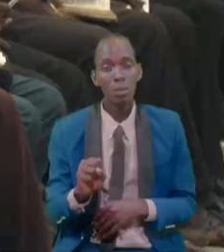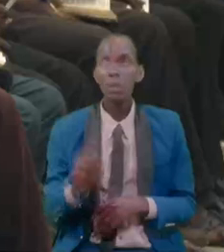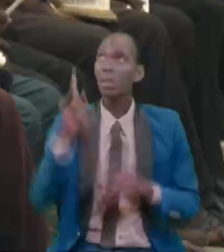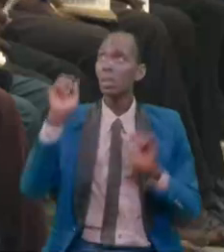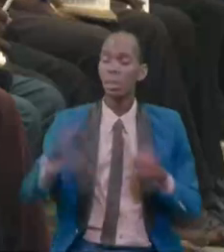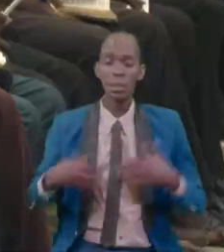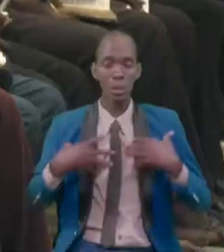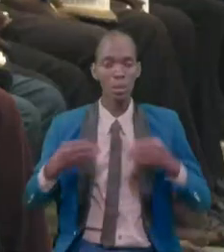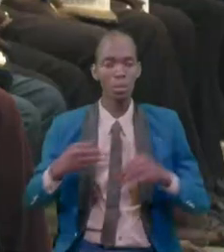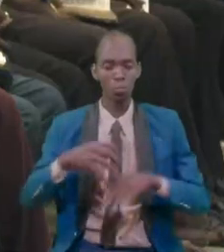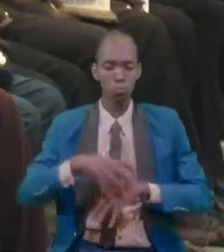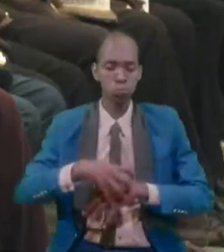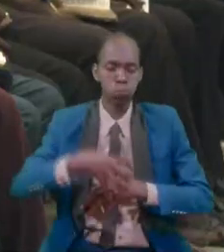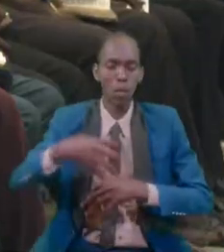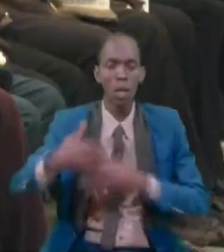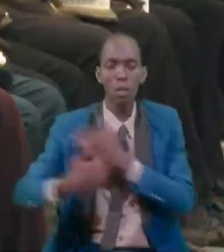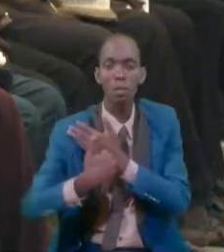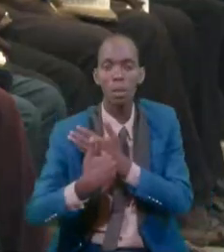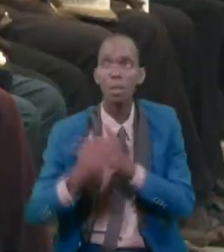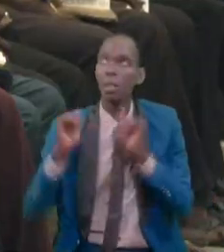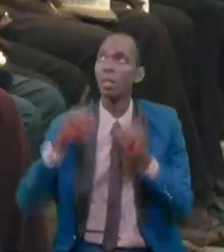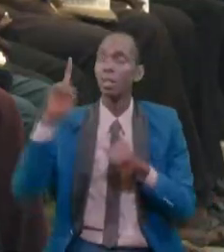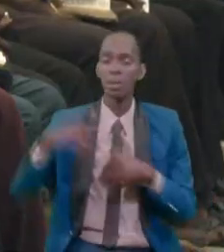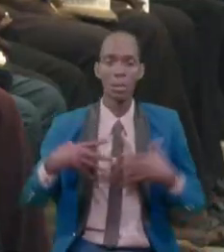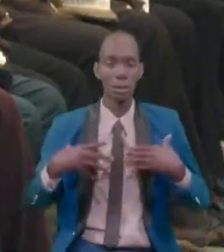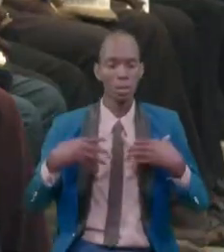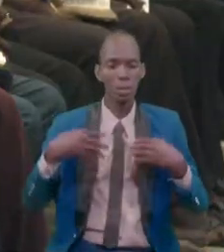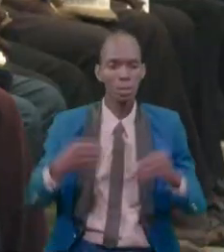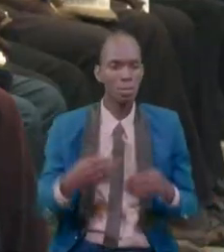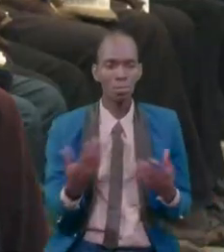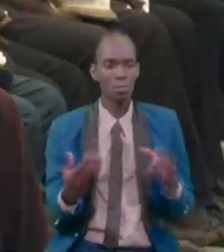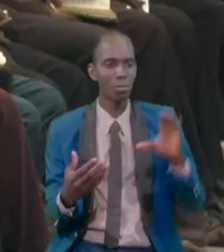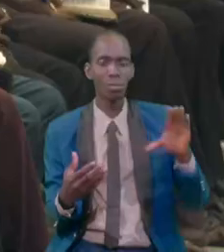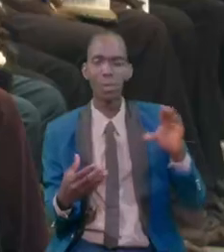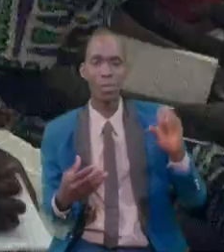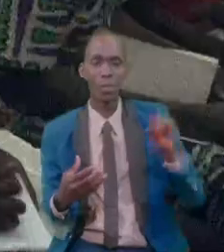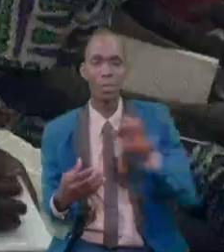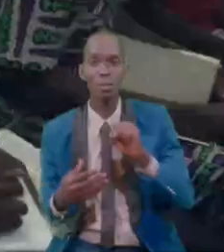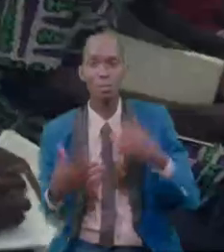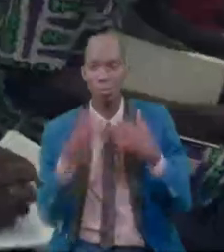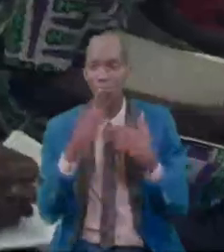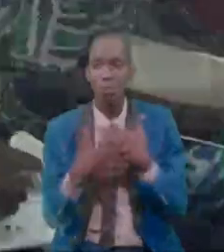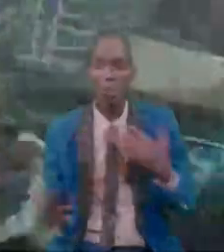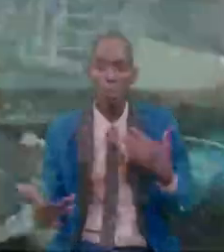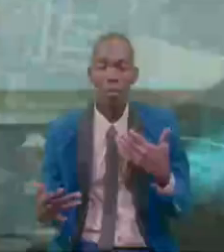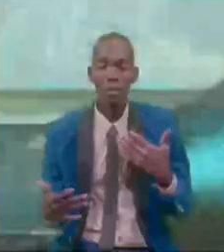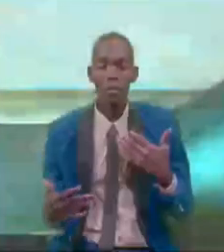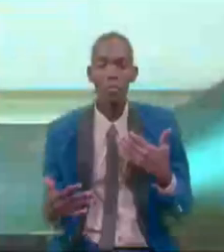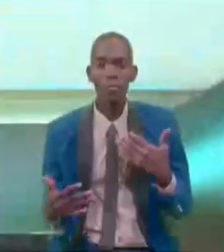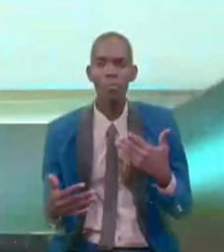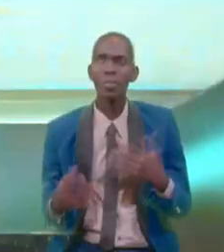la bosse, l'hernie, la drépanocytose? Je peux vous entendre.